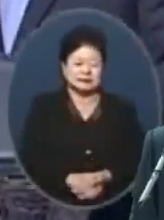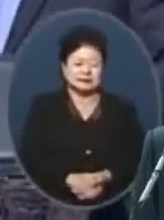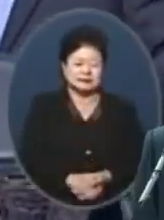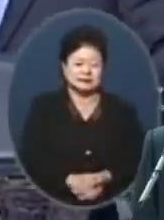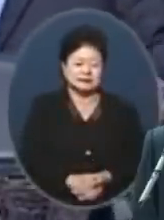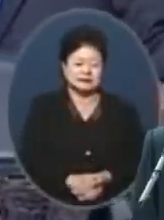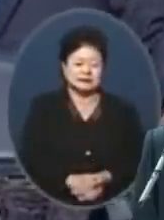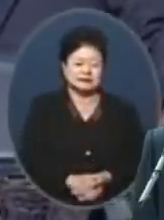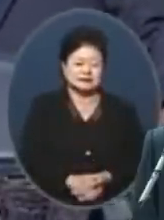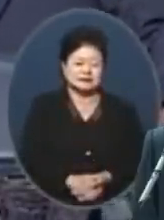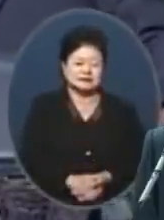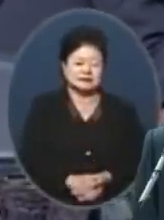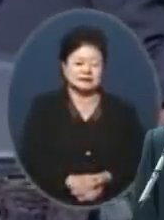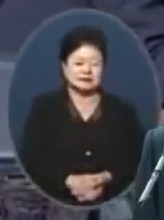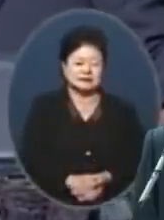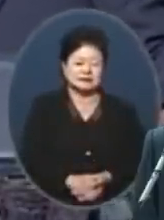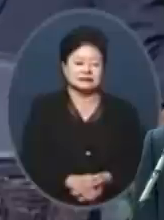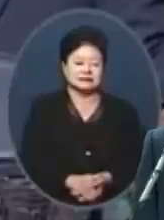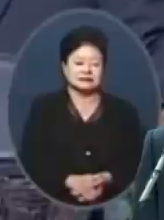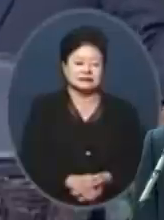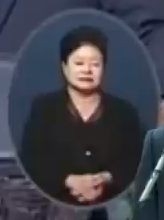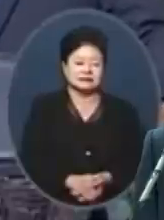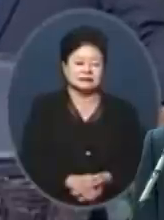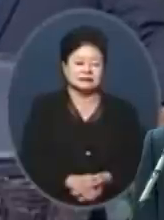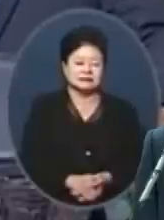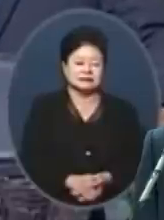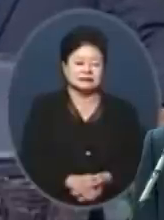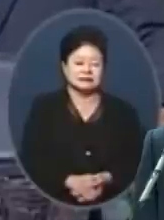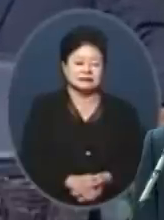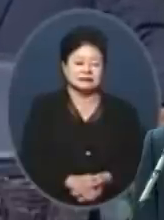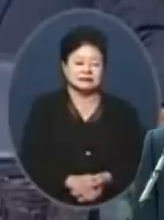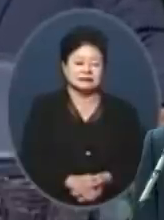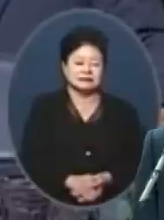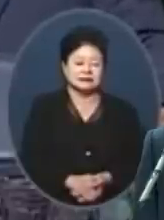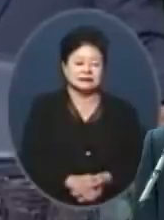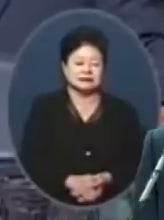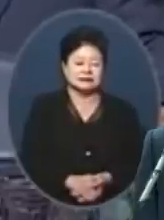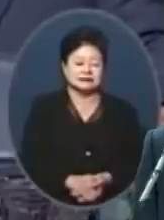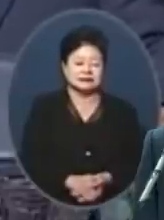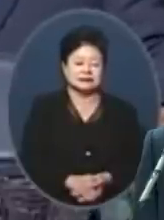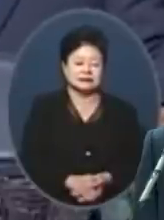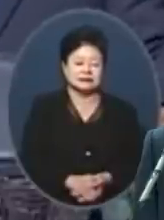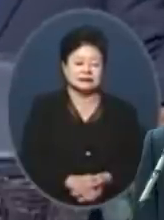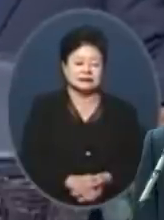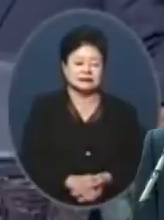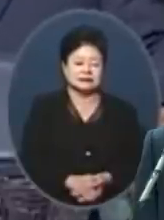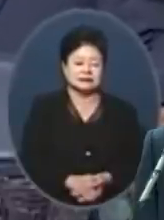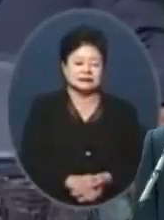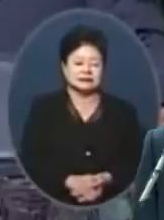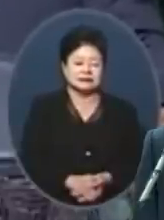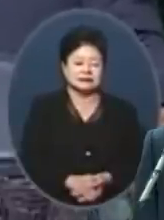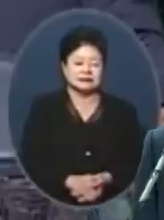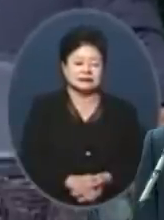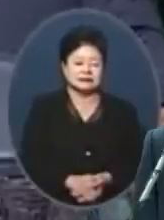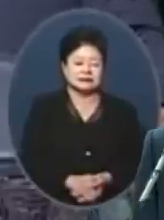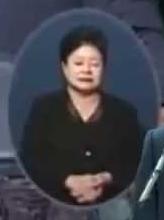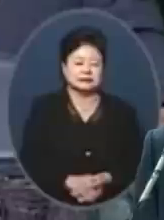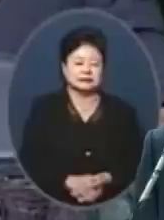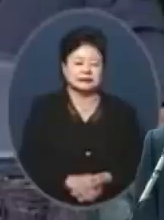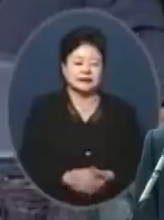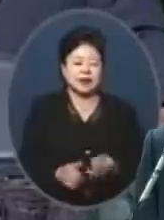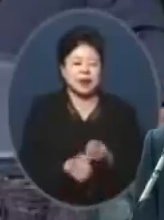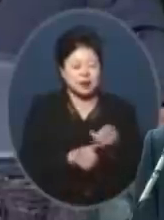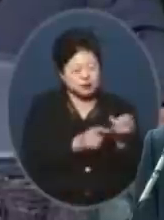out, well, it was bad when I was married, but being alone is even worse. 그래서 그